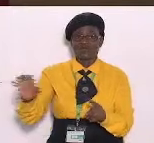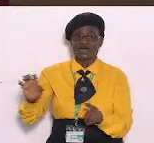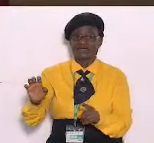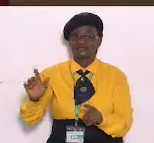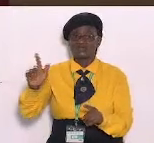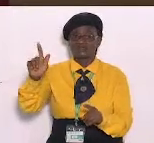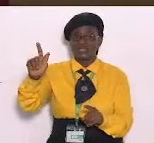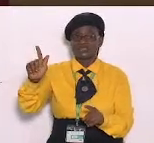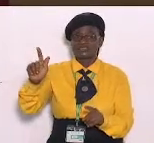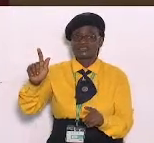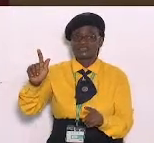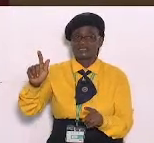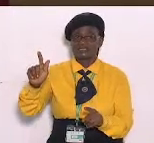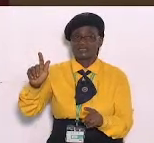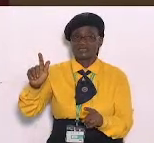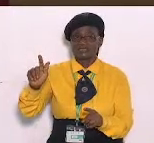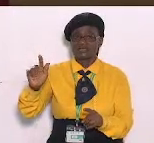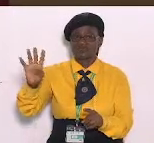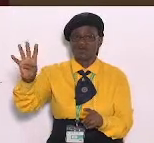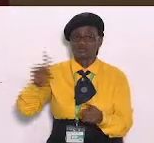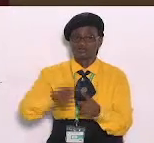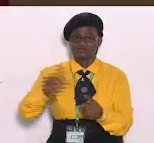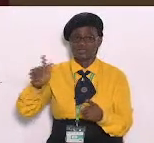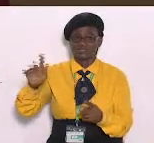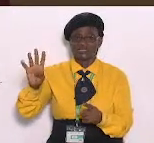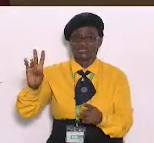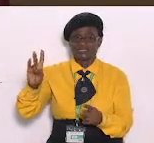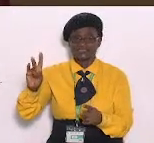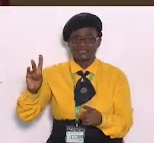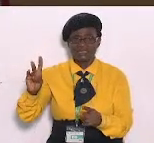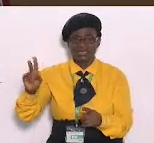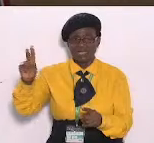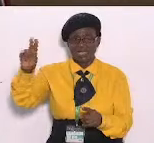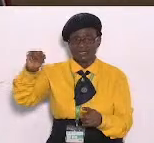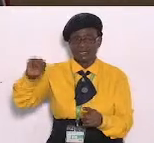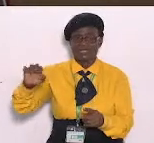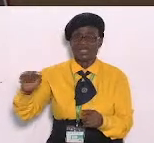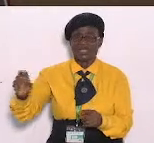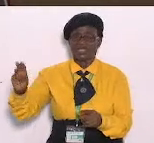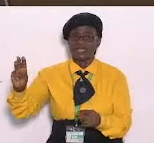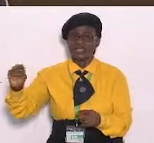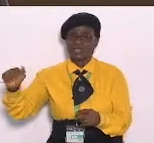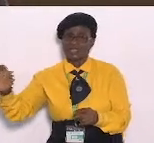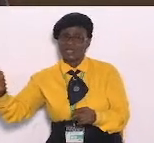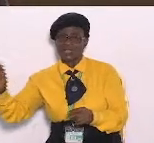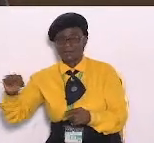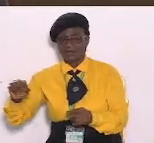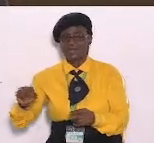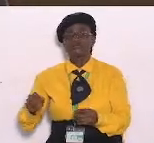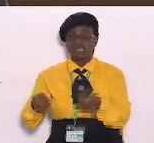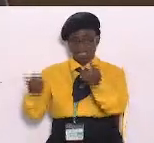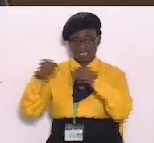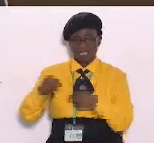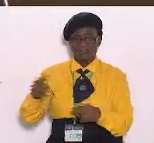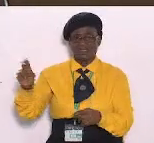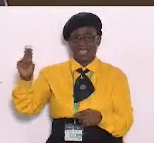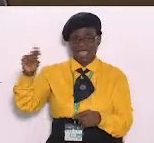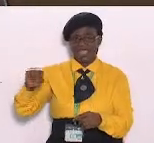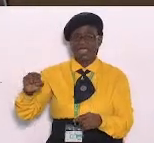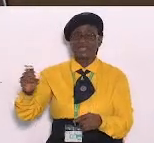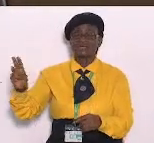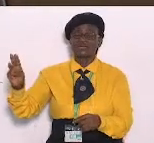particulièrement de du verset 20 à 27 Naman venu était